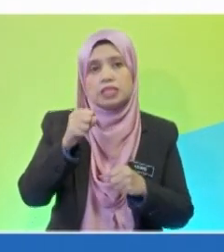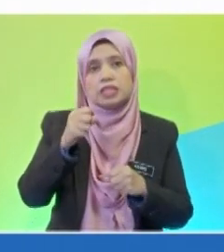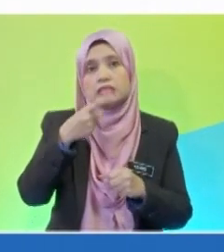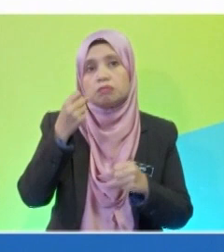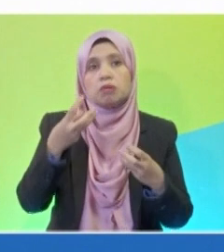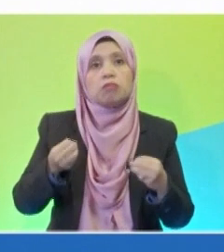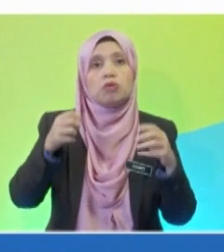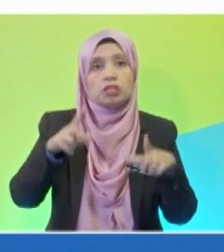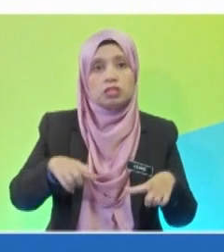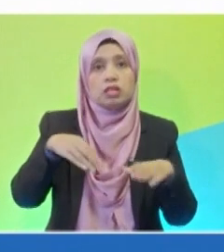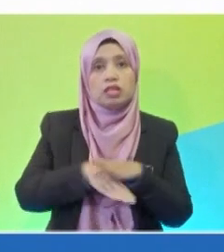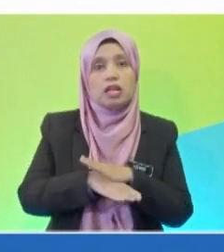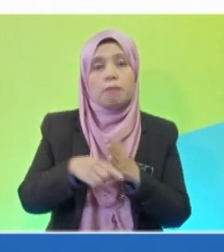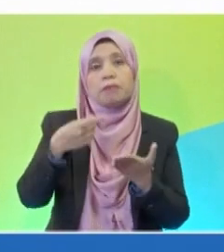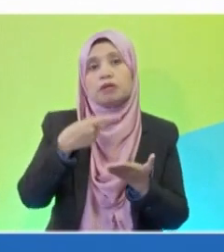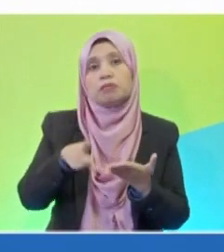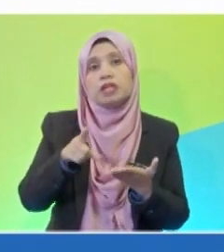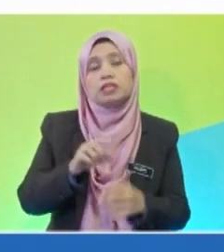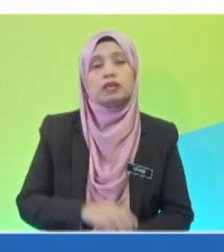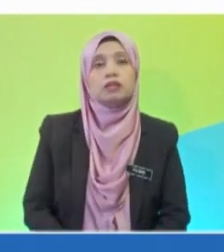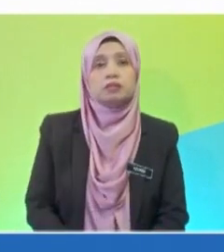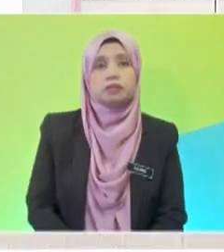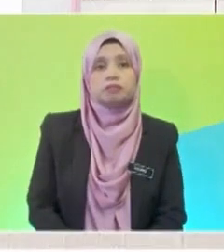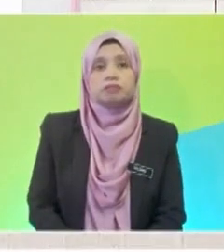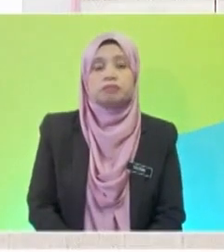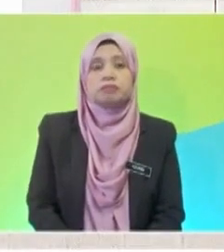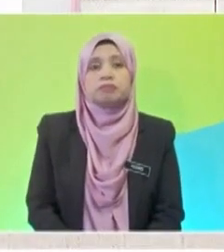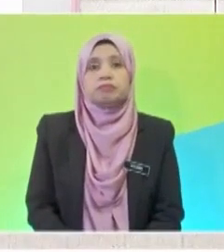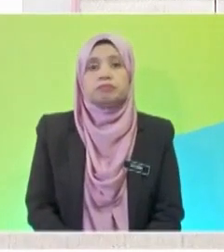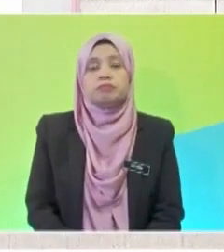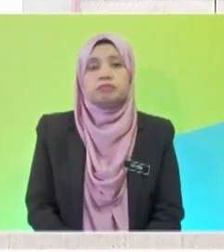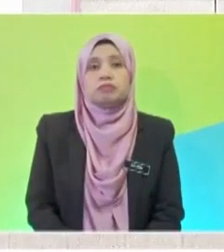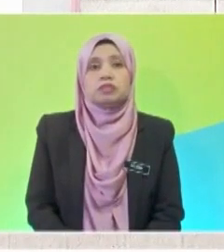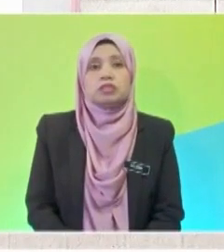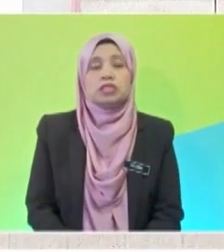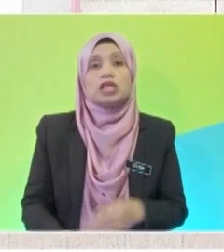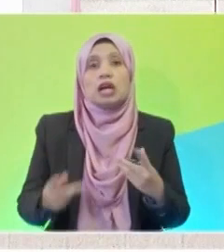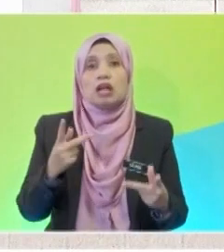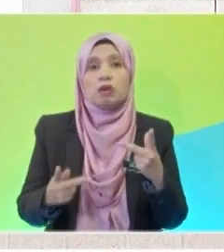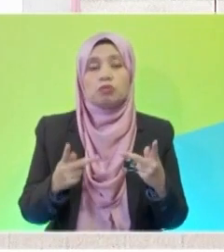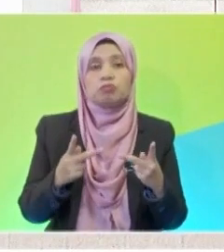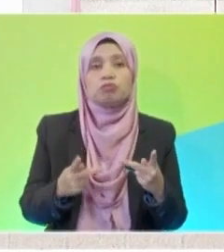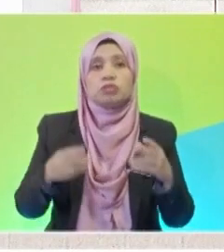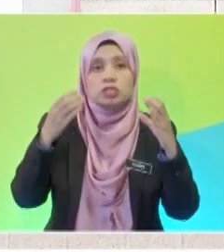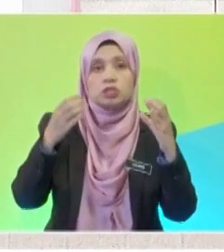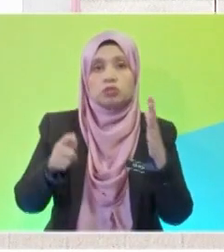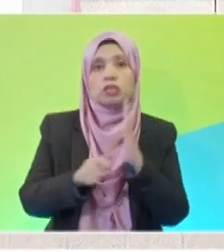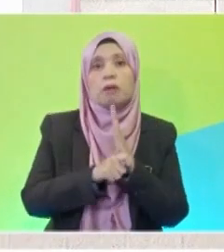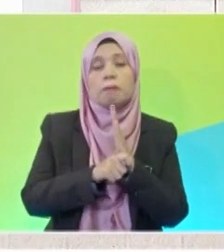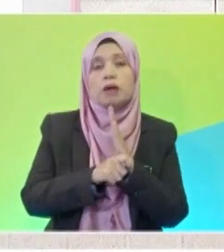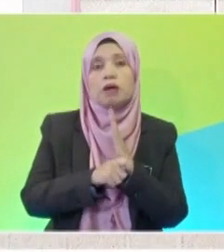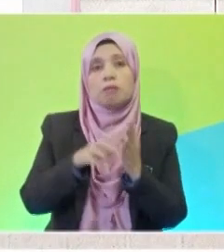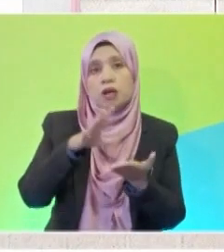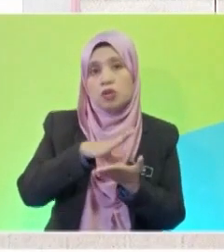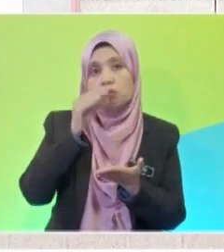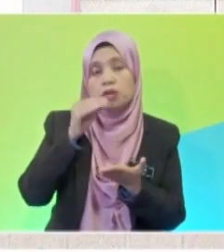pendapatan dan perbelanjaan. Jangan lupa yang ni. Okay? Seterusnya adalah jika, cikgu tambah lagi maklumat tambahan.